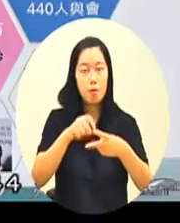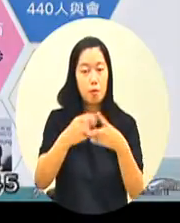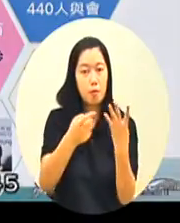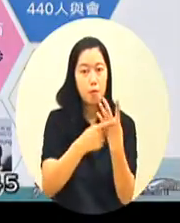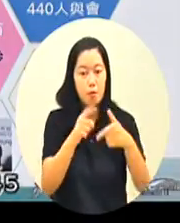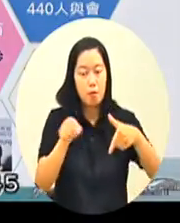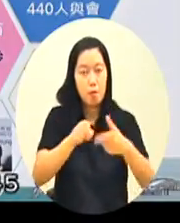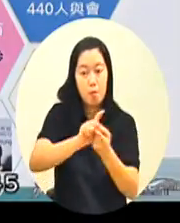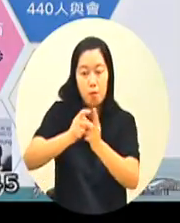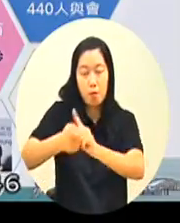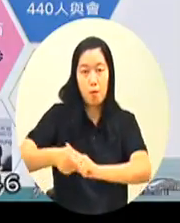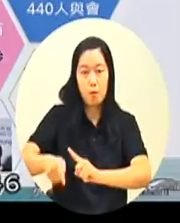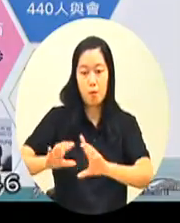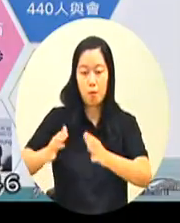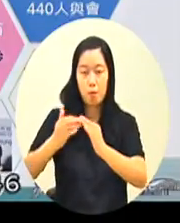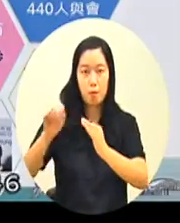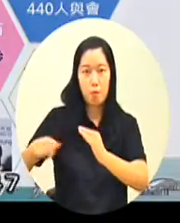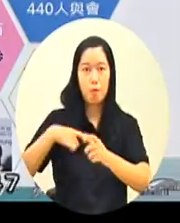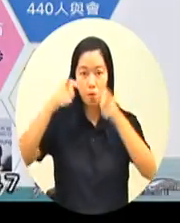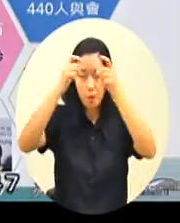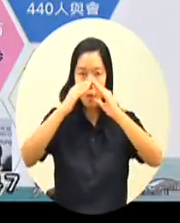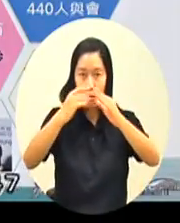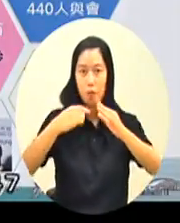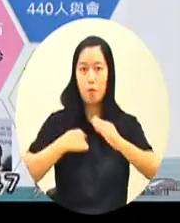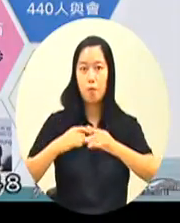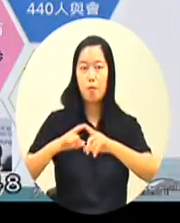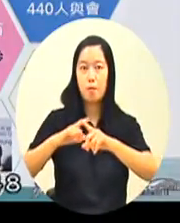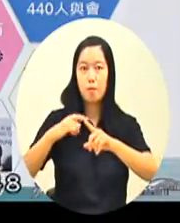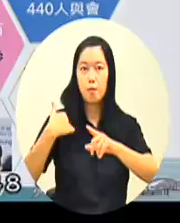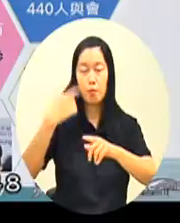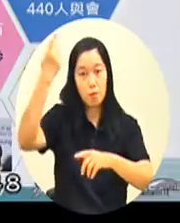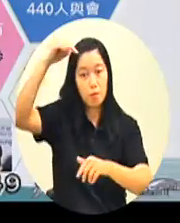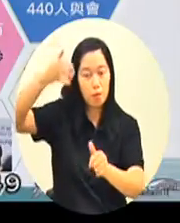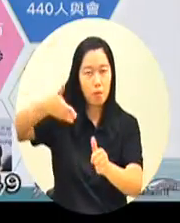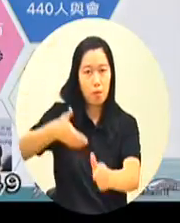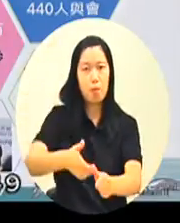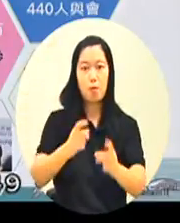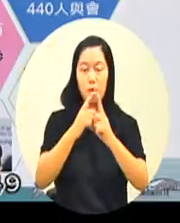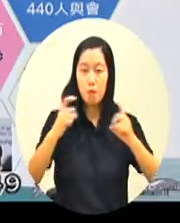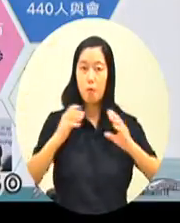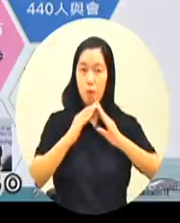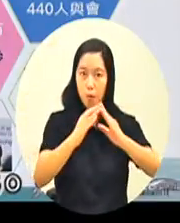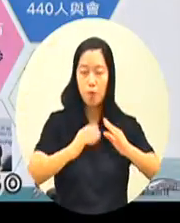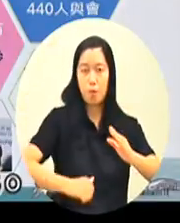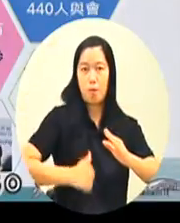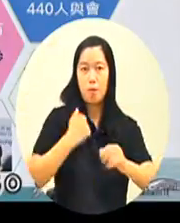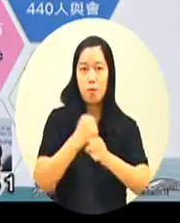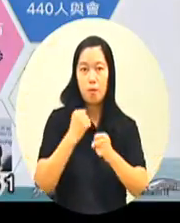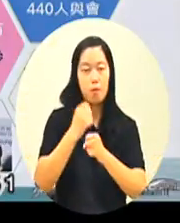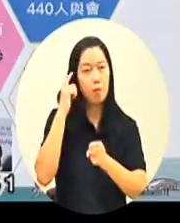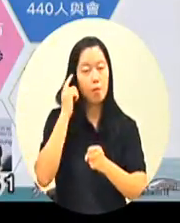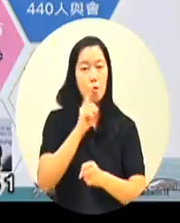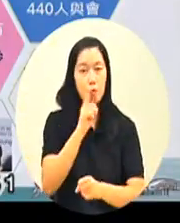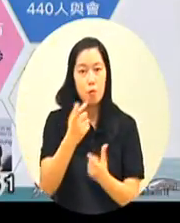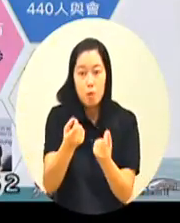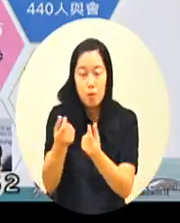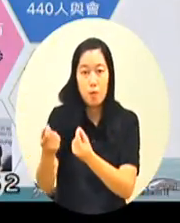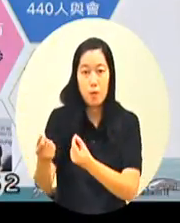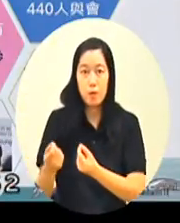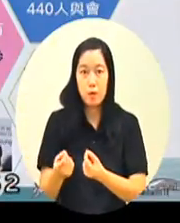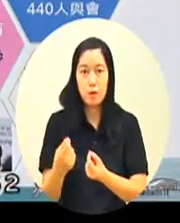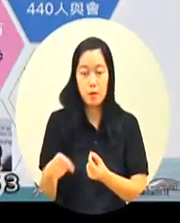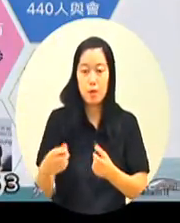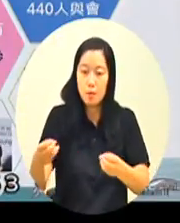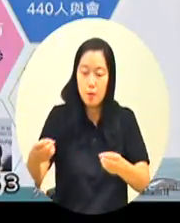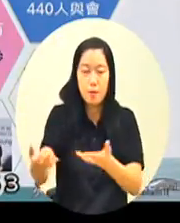实跟高雄，我们这个拥有比较庞大传统产业的城市，事实上有很多的共同语言可以交换跟互